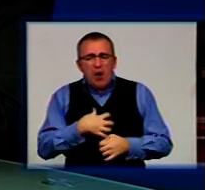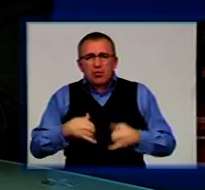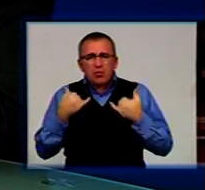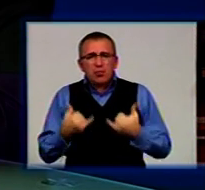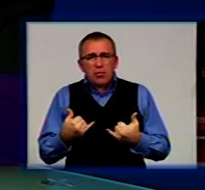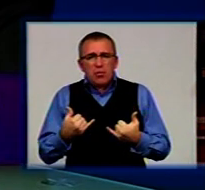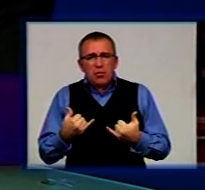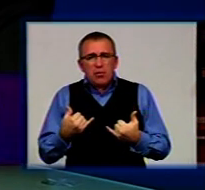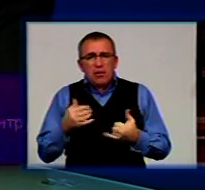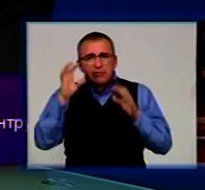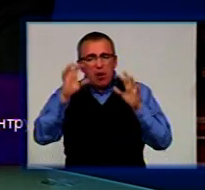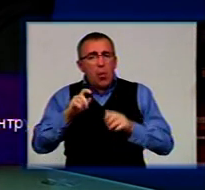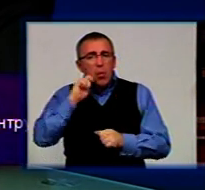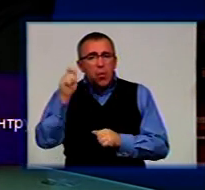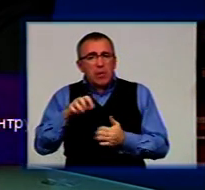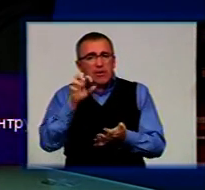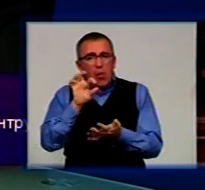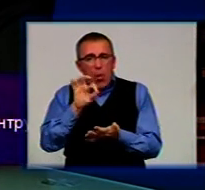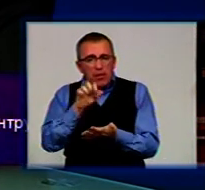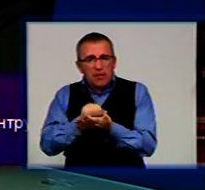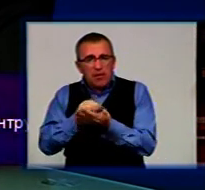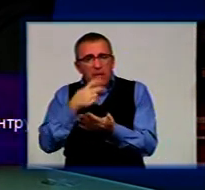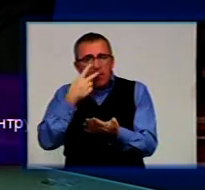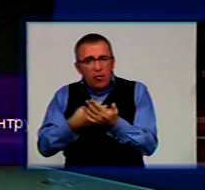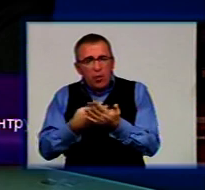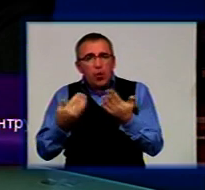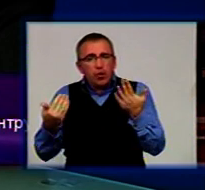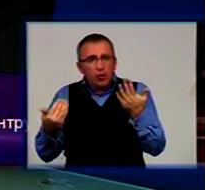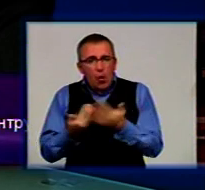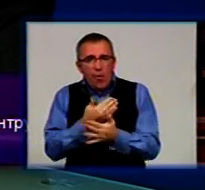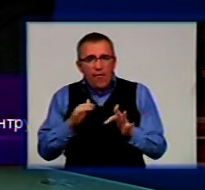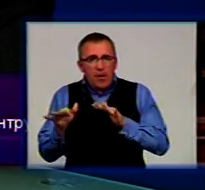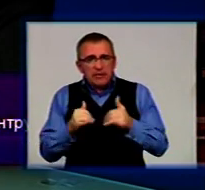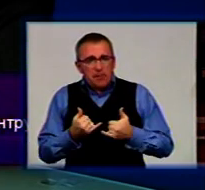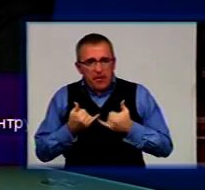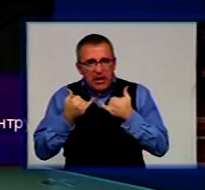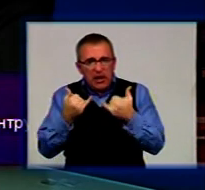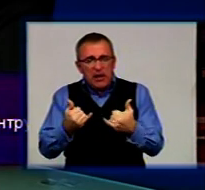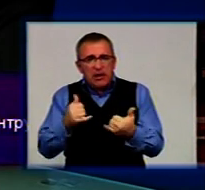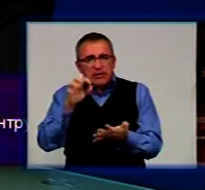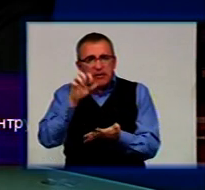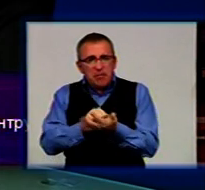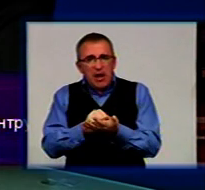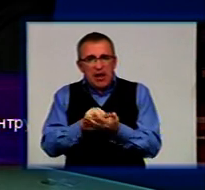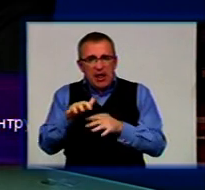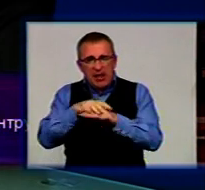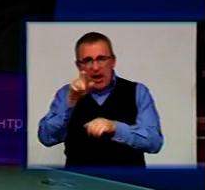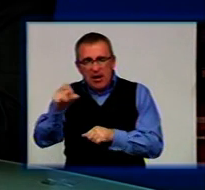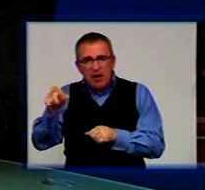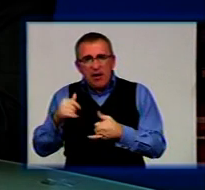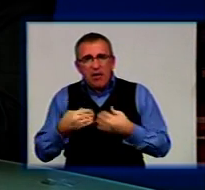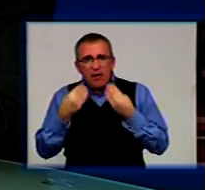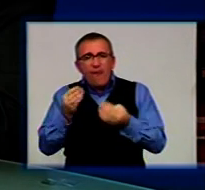знаєте, що в законі України про зайнятість передбачений новий інструмент сприяння зайнятості населення шляхом